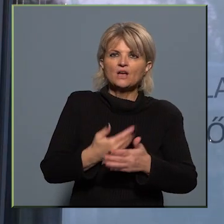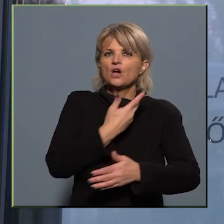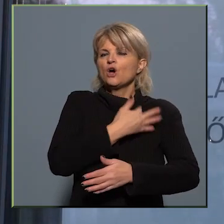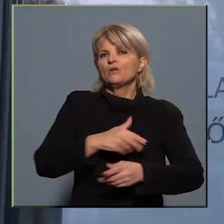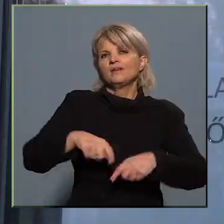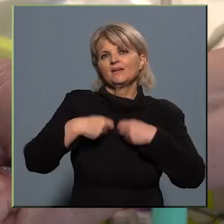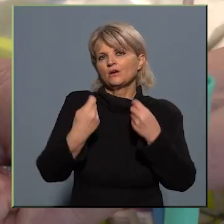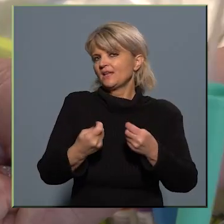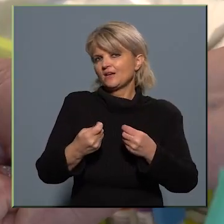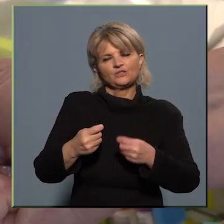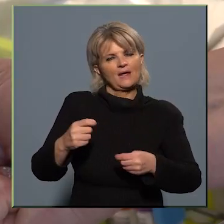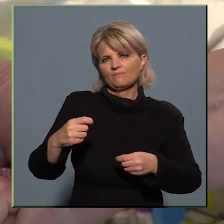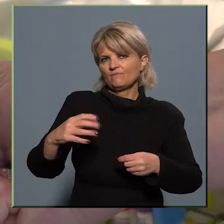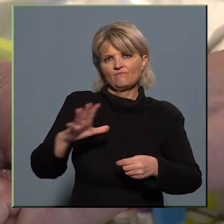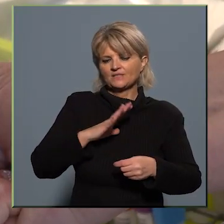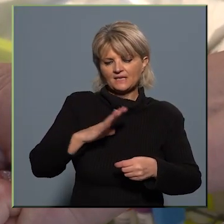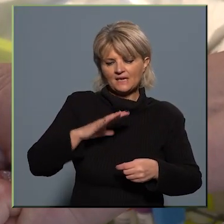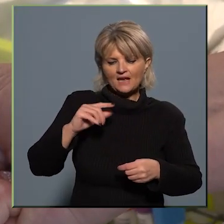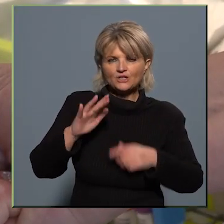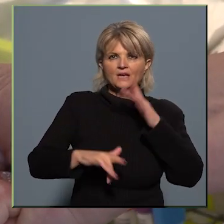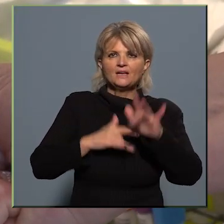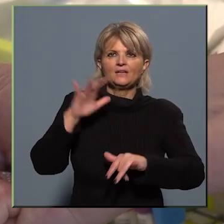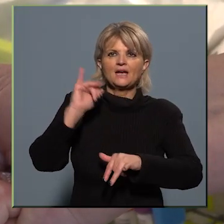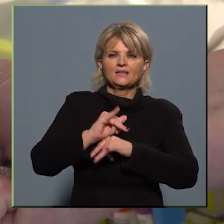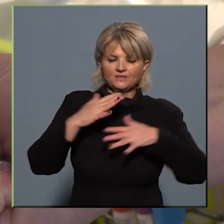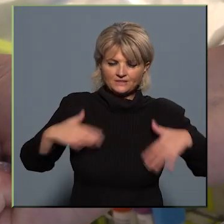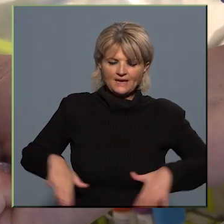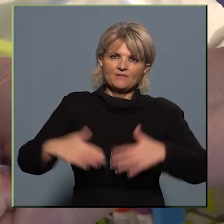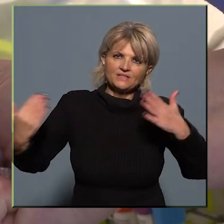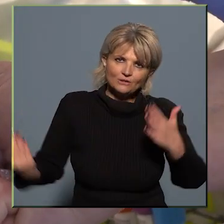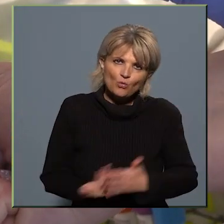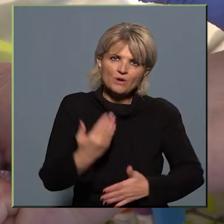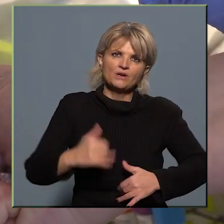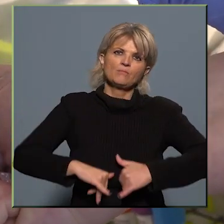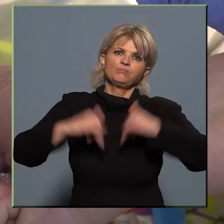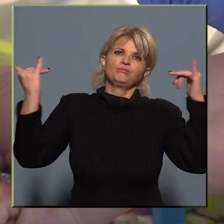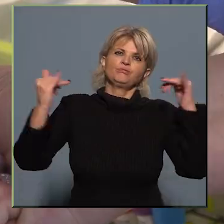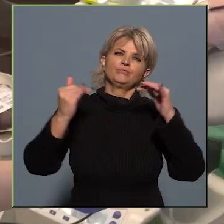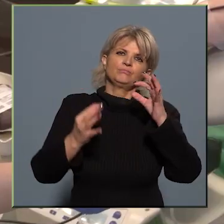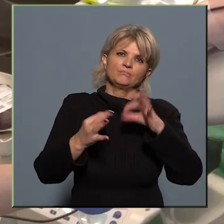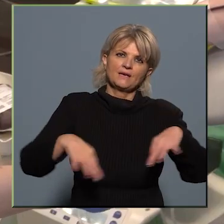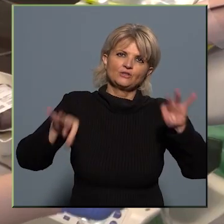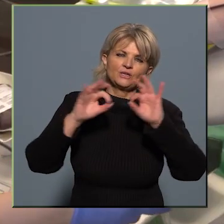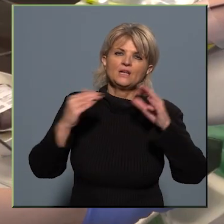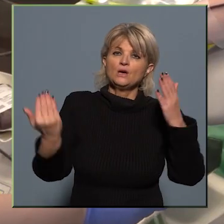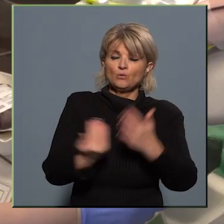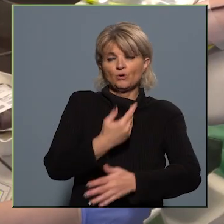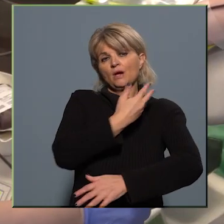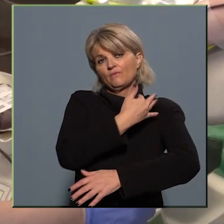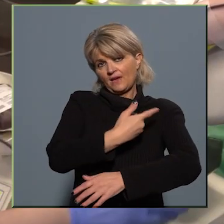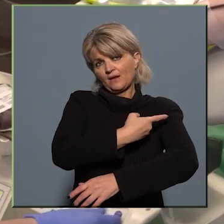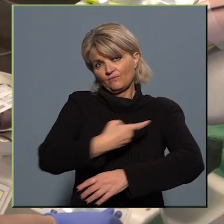egyáltalán nem ártalmas. Néhány hét alatt a szervezet teljesen újra regenerálódik, és akár egy újabb vérvételen is részt vehet, aki